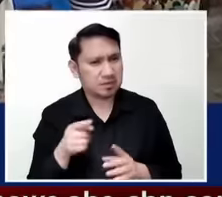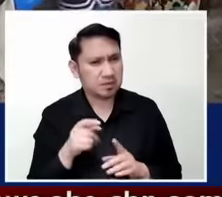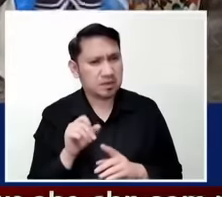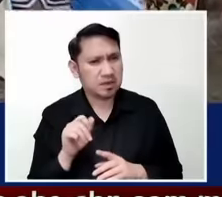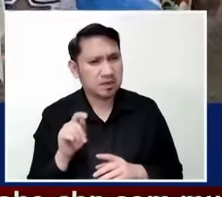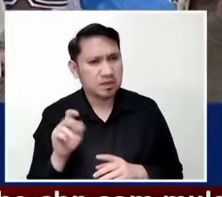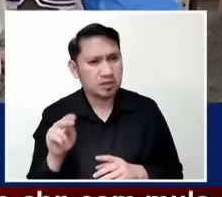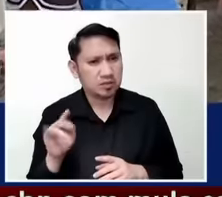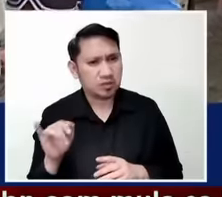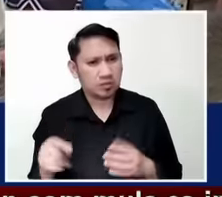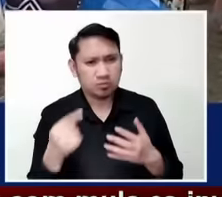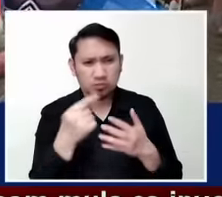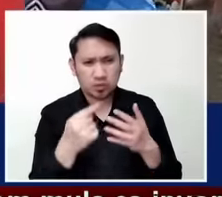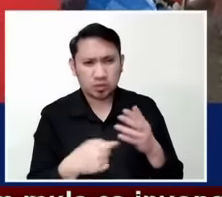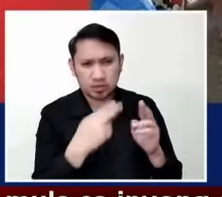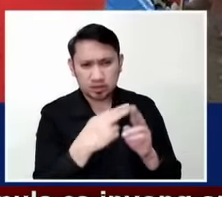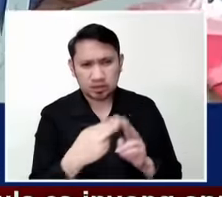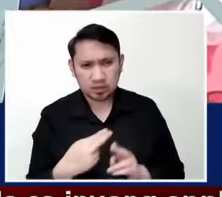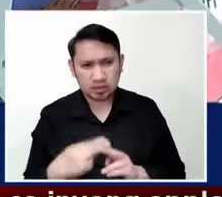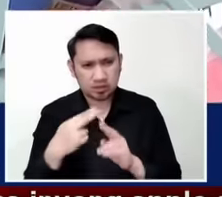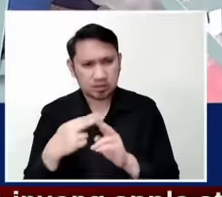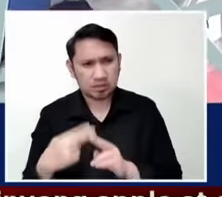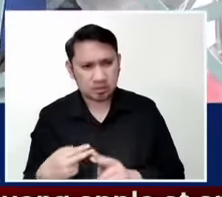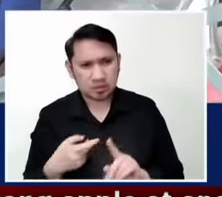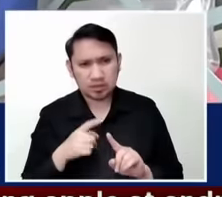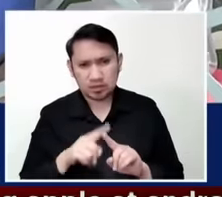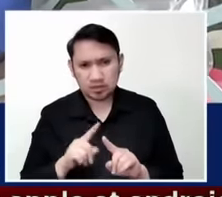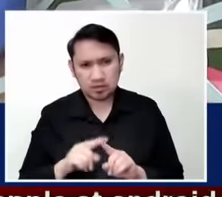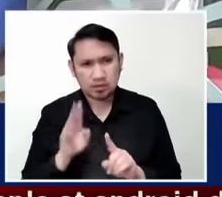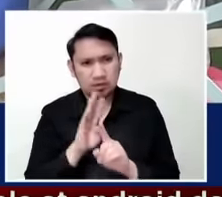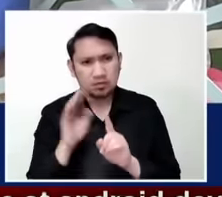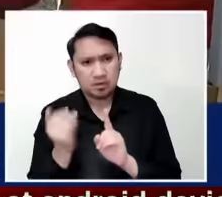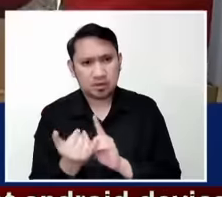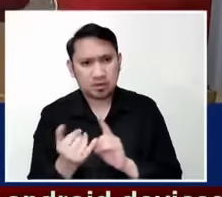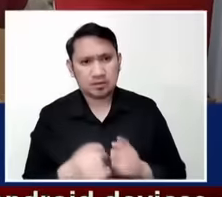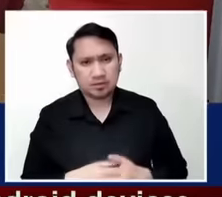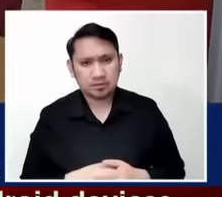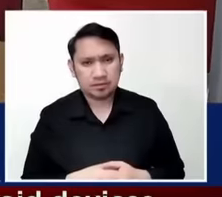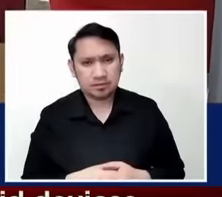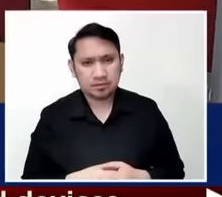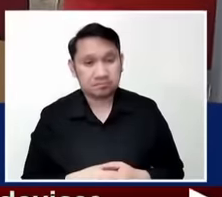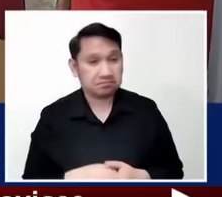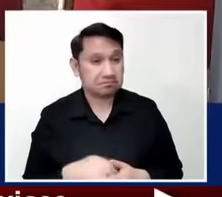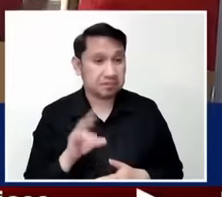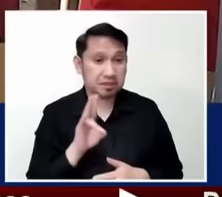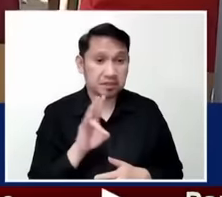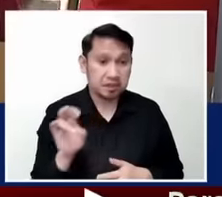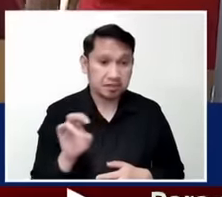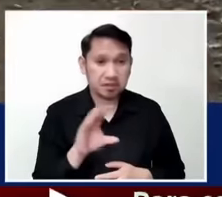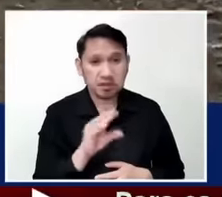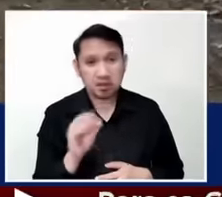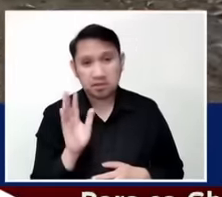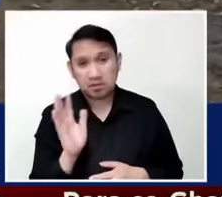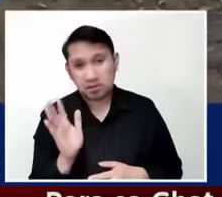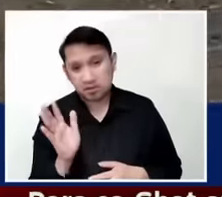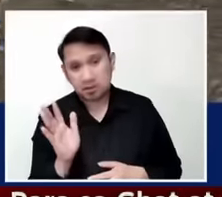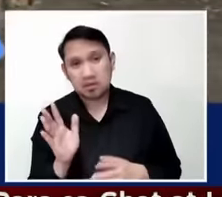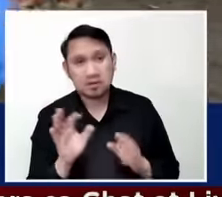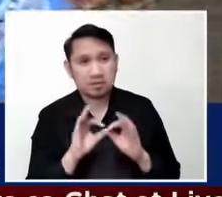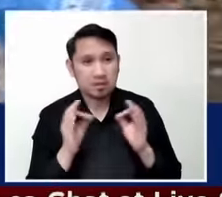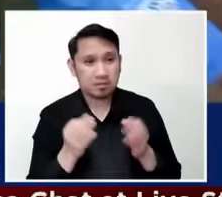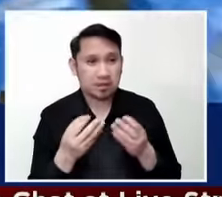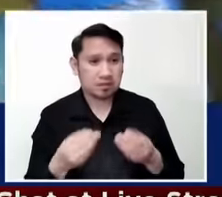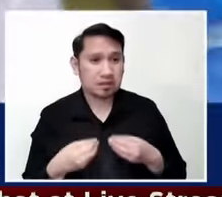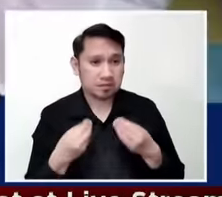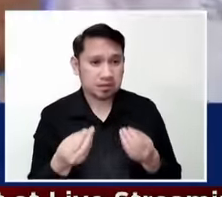Lakasa, Maharlika, Aquino at Bituon na nasa evacuation center. Nasa 750 pamilya ang nabigyan